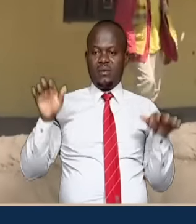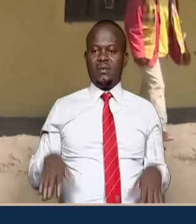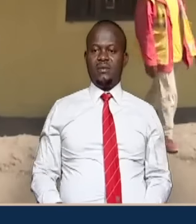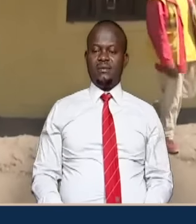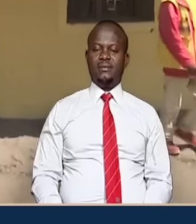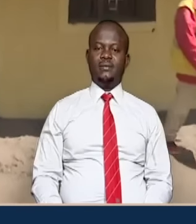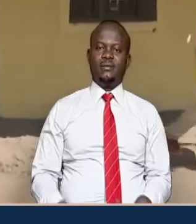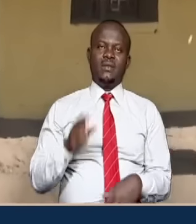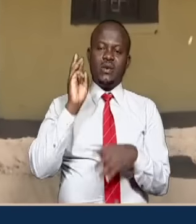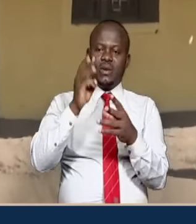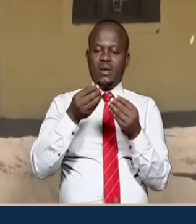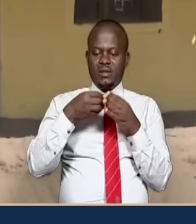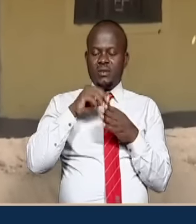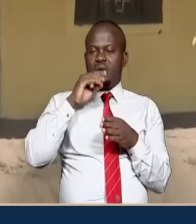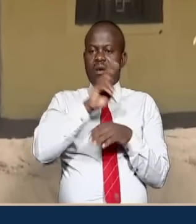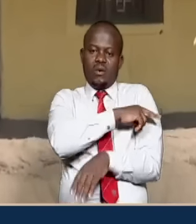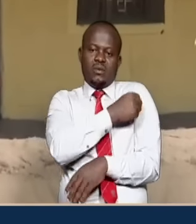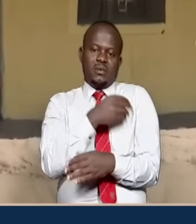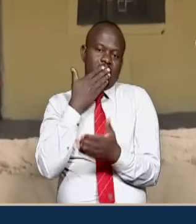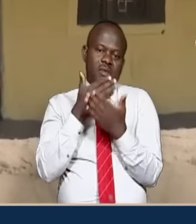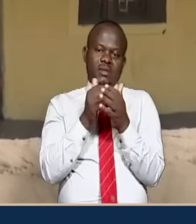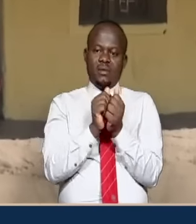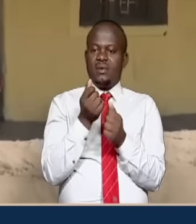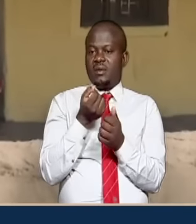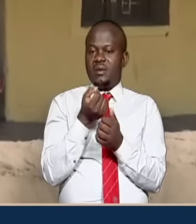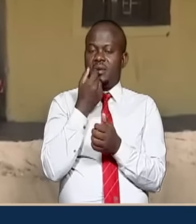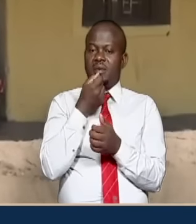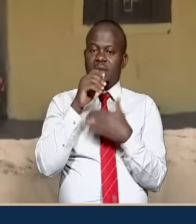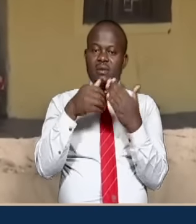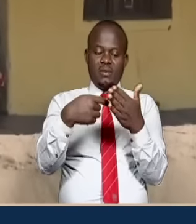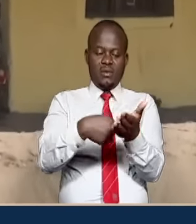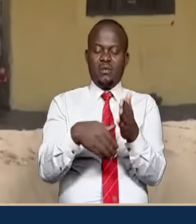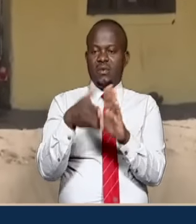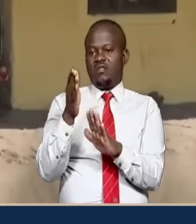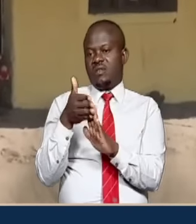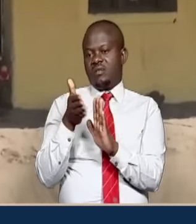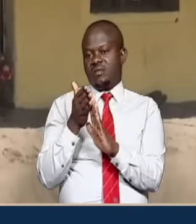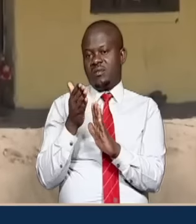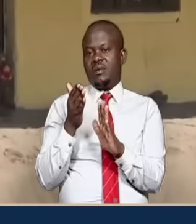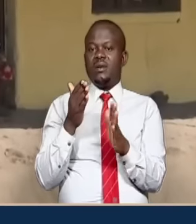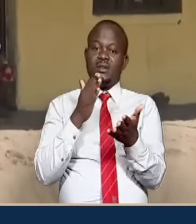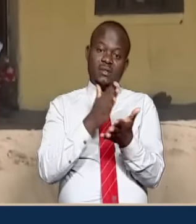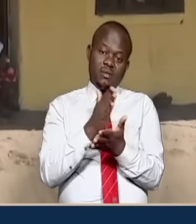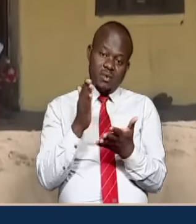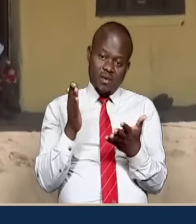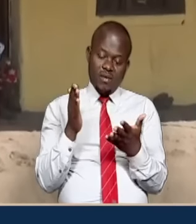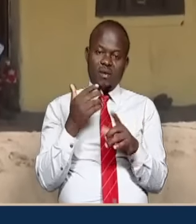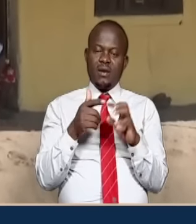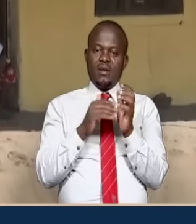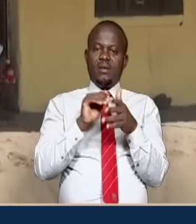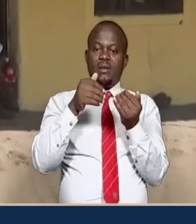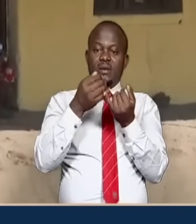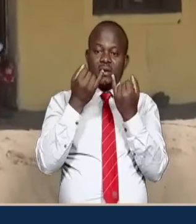Azaduha ibitaro byiza n'imiti zituvura vuba vuba, sibyo? Arongera